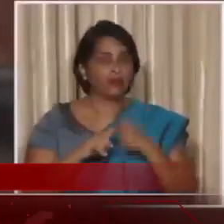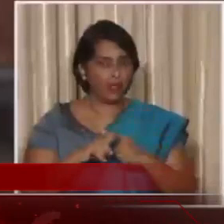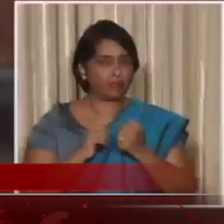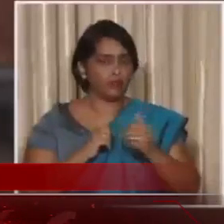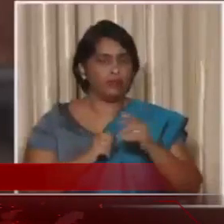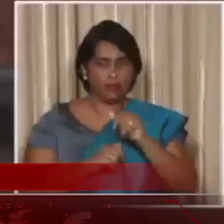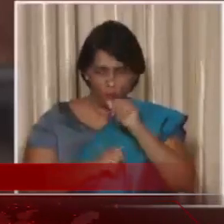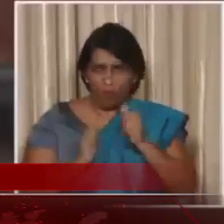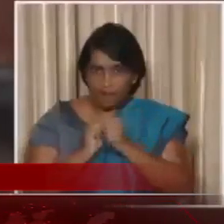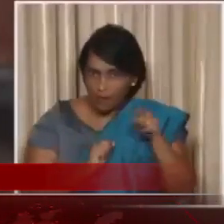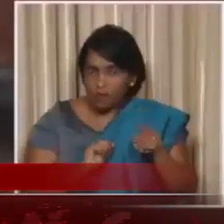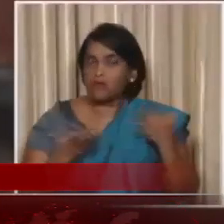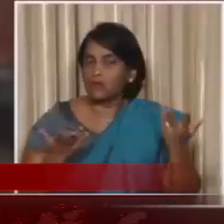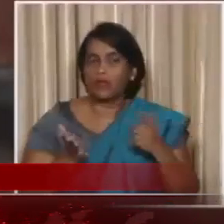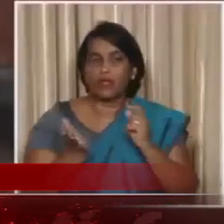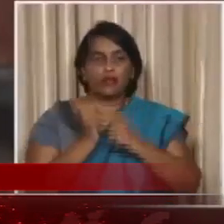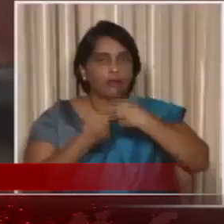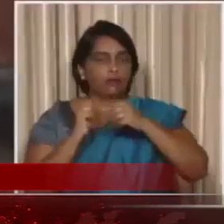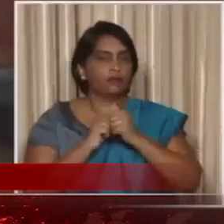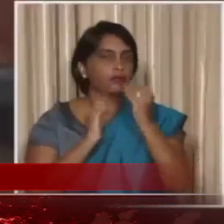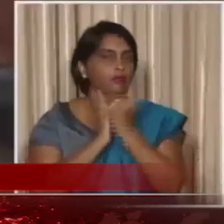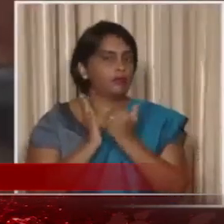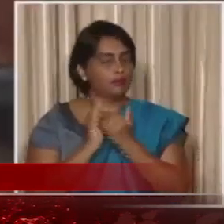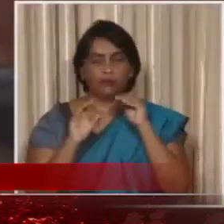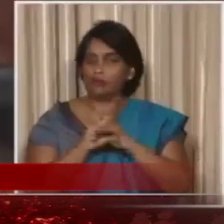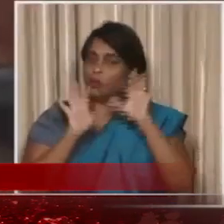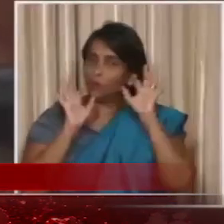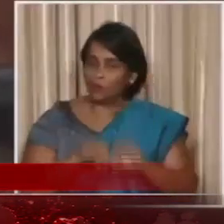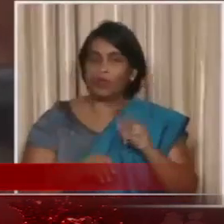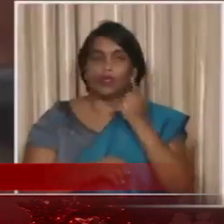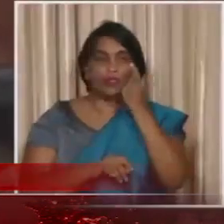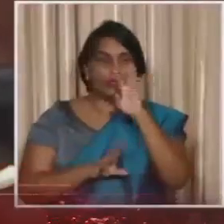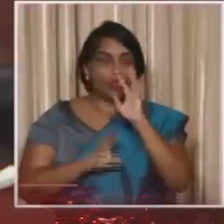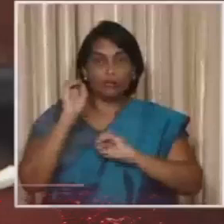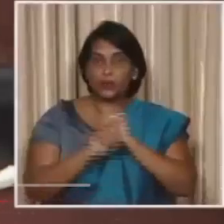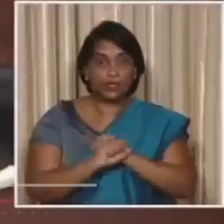කියලා. ණය පතුවගත කිරීමේ වැඩසටහනට එන්නේ නැත්නම් 14 නැද්ද?